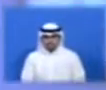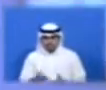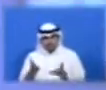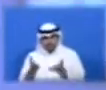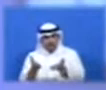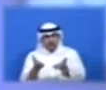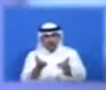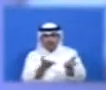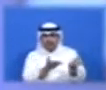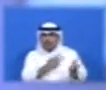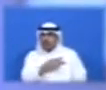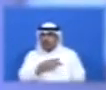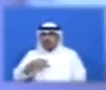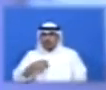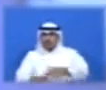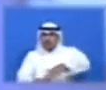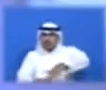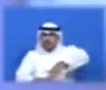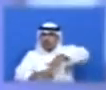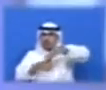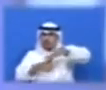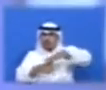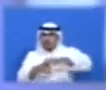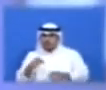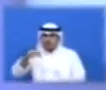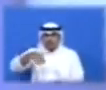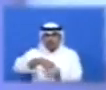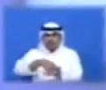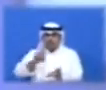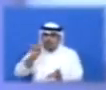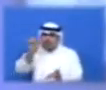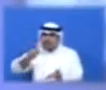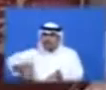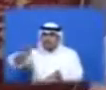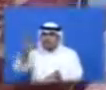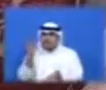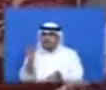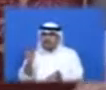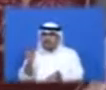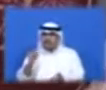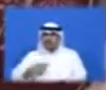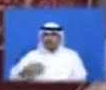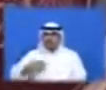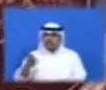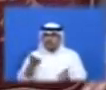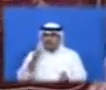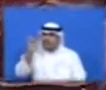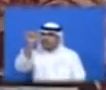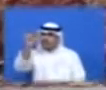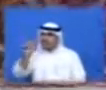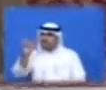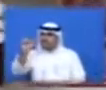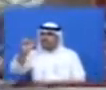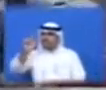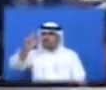استقبل سمو الشيخ جابر المبارك الحمد الصباح رئيس مجلس الوزراء في قصر بيان اليوم السيد فيصل علي عبد الوهاب المطوع يرافقه